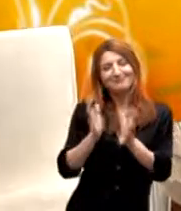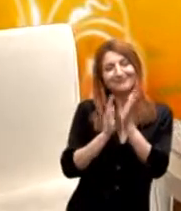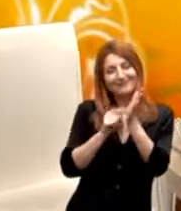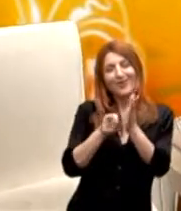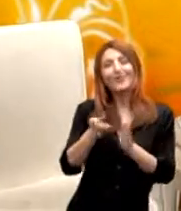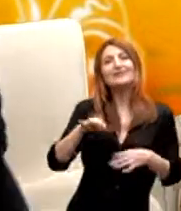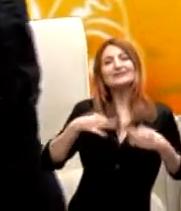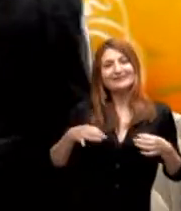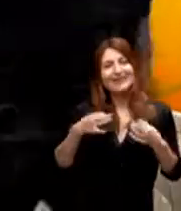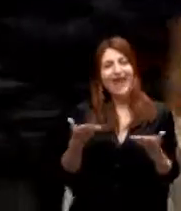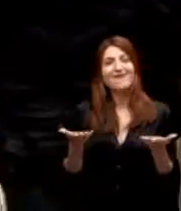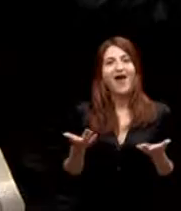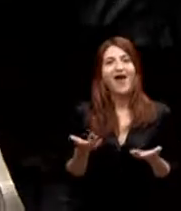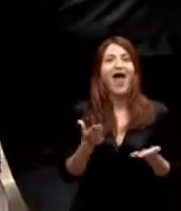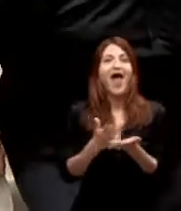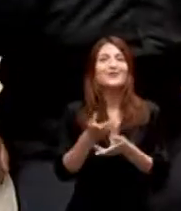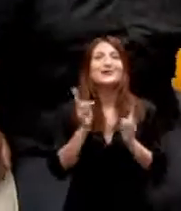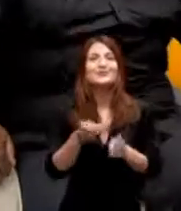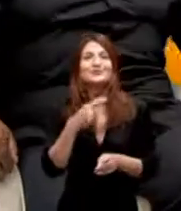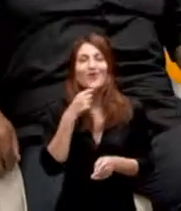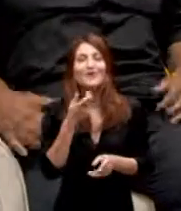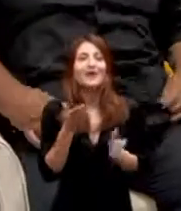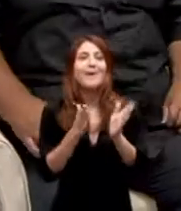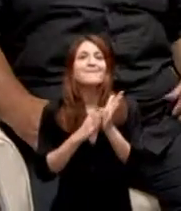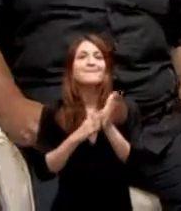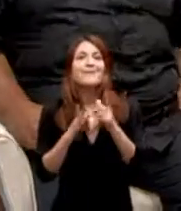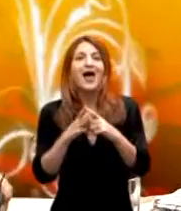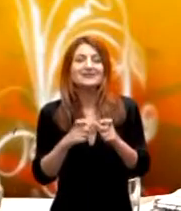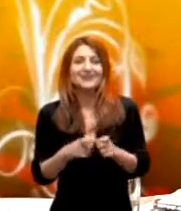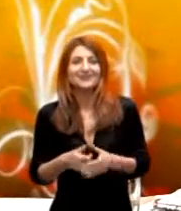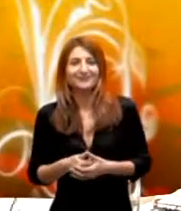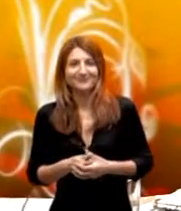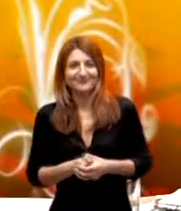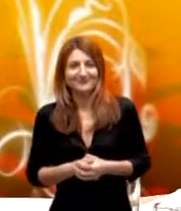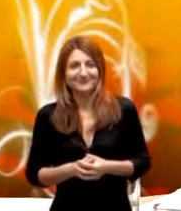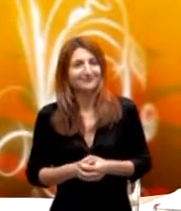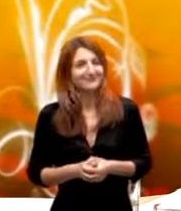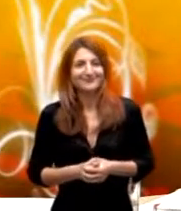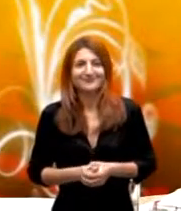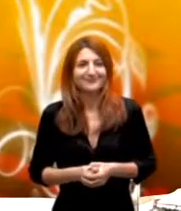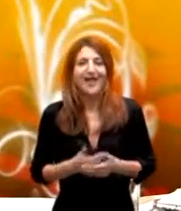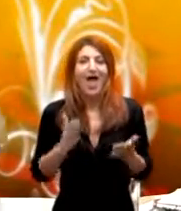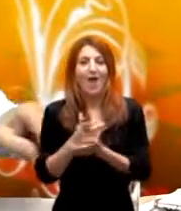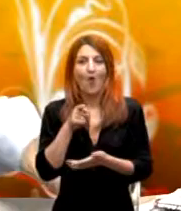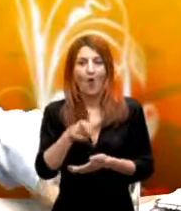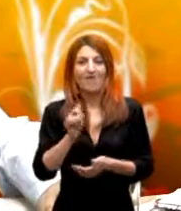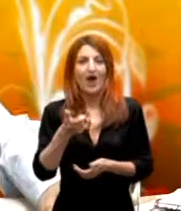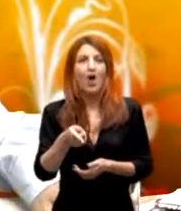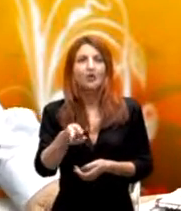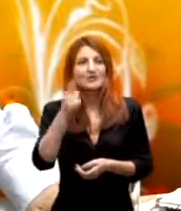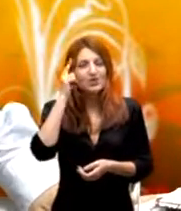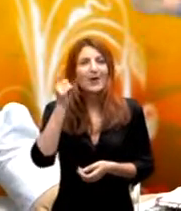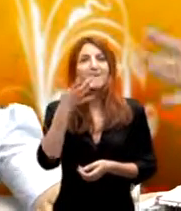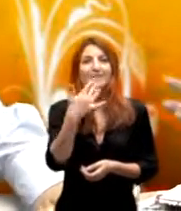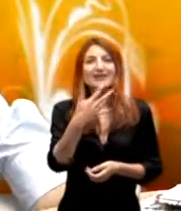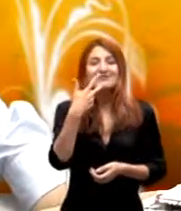zdravo. Da. Mislim, jel, ako se može govoriti opće o masnom zdravom kilu. Samo da mu još jednom kažem, ako je ovo ovako kako je, onda je 53